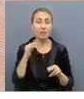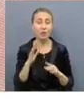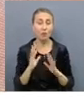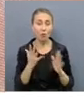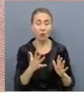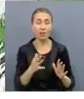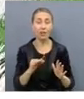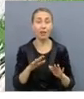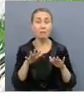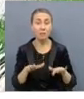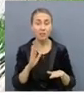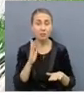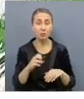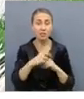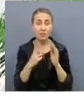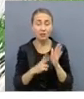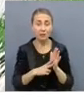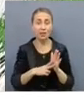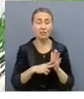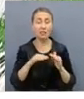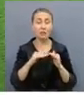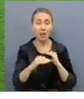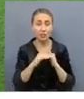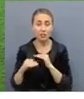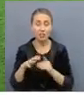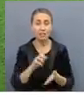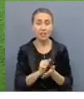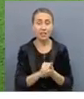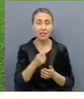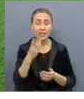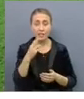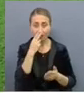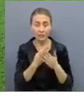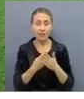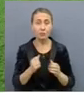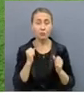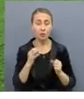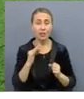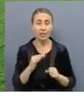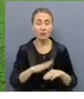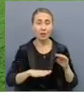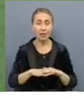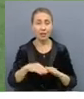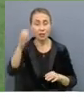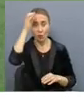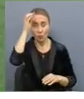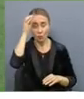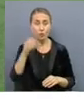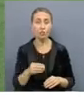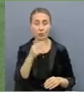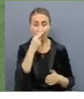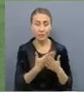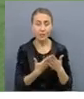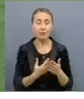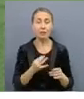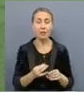на территории предусмотрено 17 площадок для занятий несколькими видами спорта и практики по научным дисциплинам. Общая стоимость